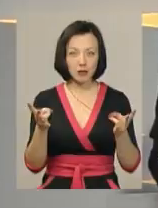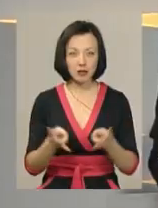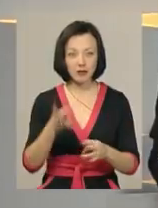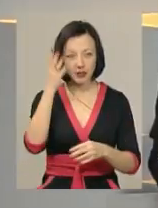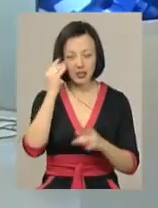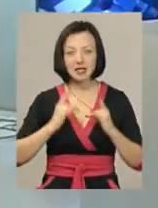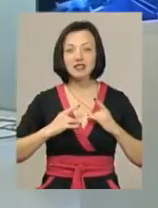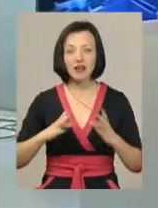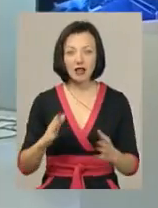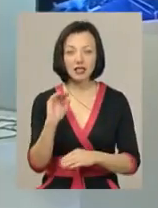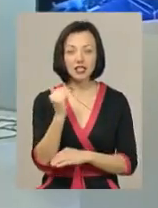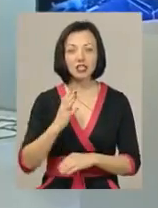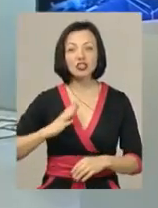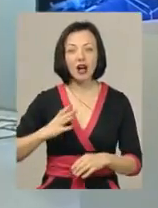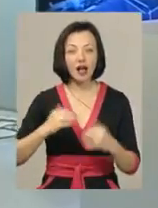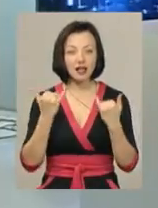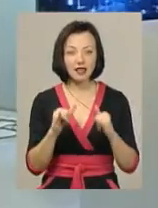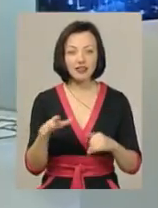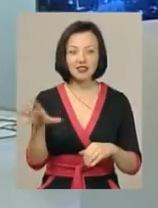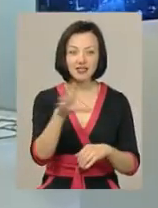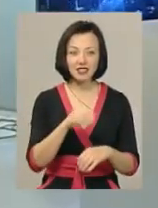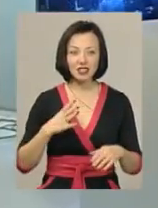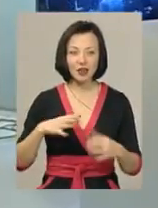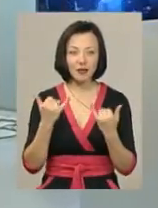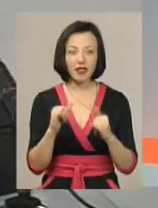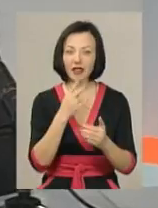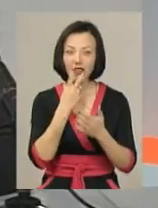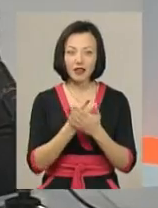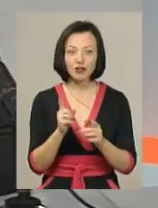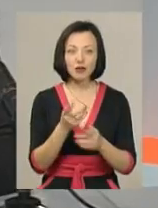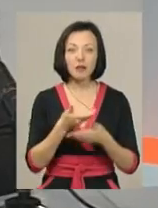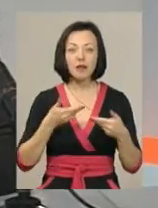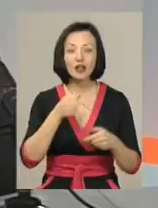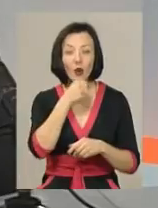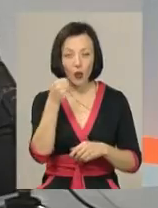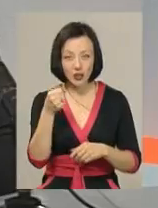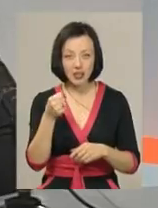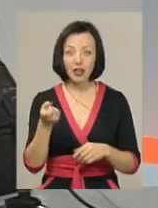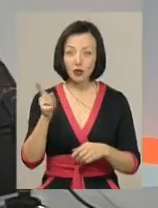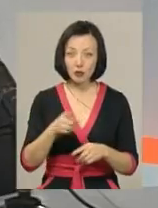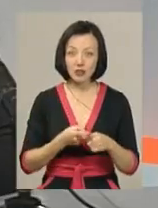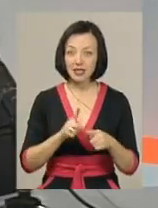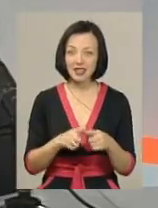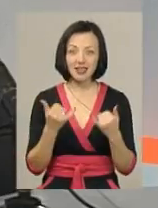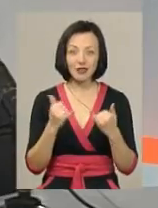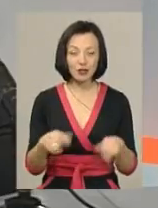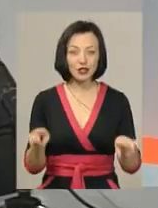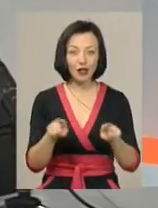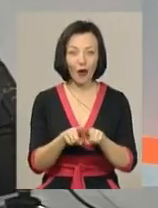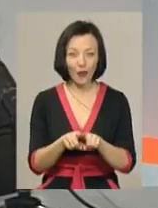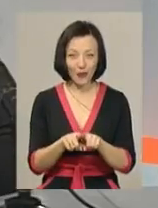врахувати да дитина чекає дива ми всі чекаємо дива навіть не дивлячись на те що ми дорослі тому і з цієї дивовижної